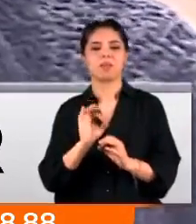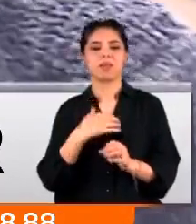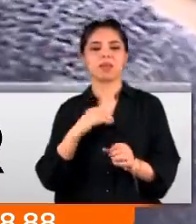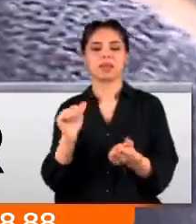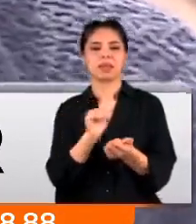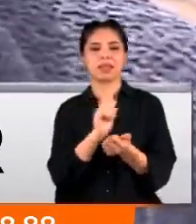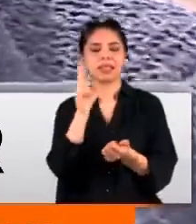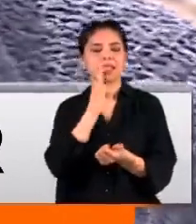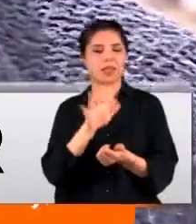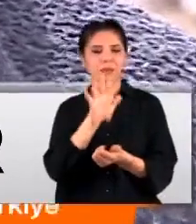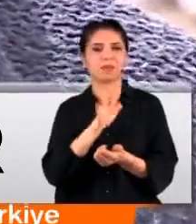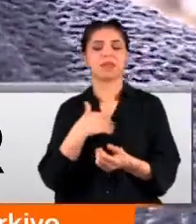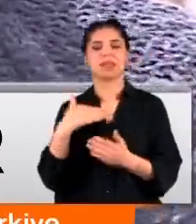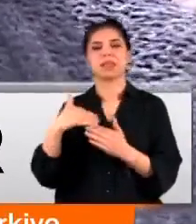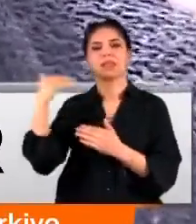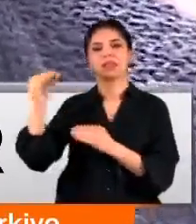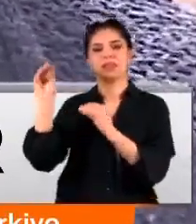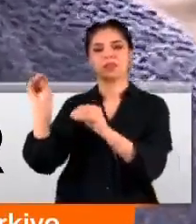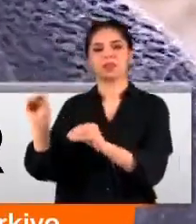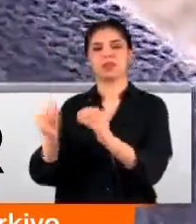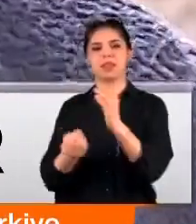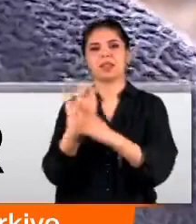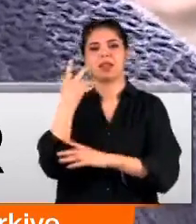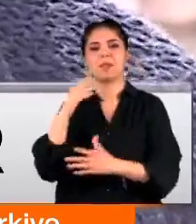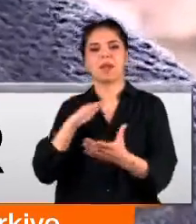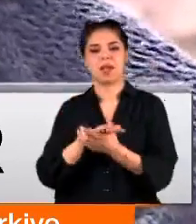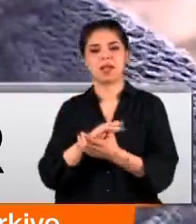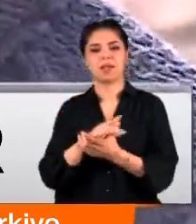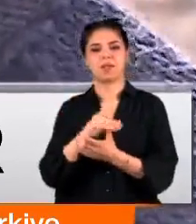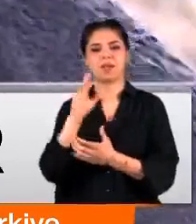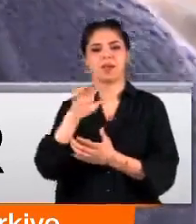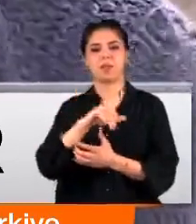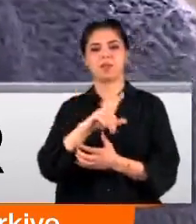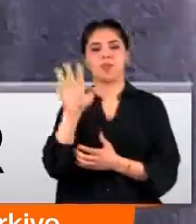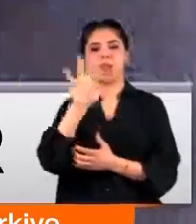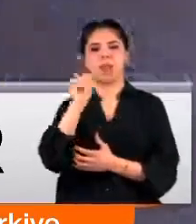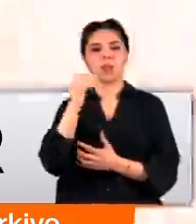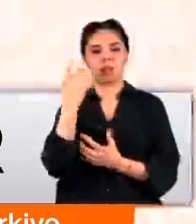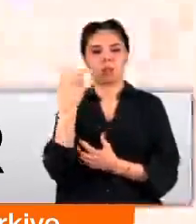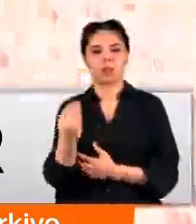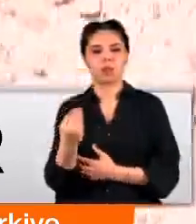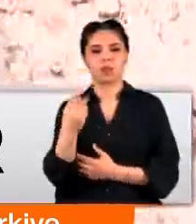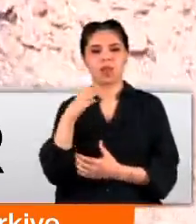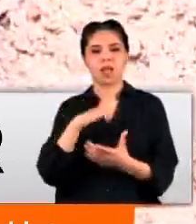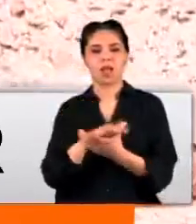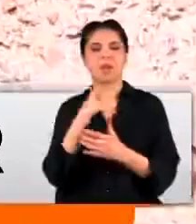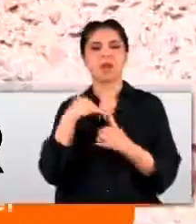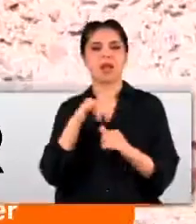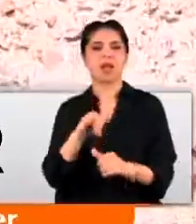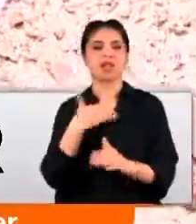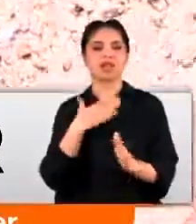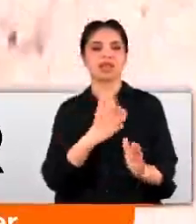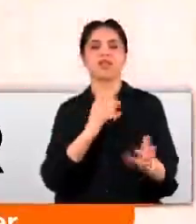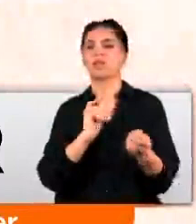siliyorum, koyuyorum dışarı mesela. Sabah giydim mi yine kendisini. Başka daha 50 gün oldu. Aynen bu ayakkabıyı giyiyorum.